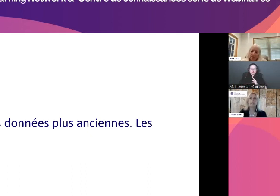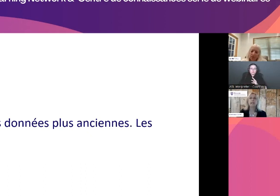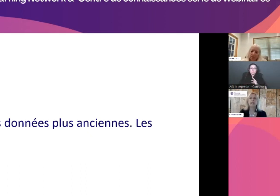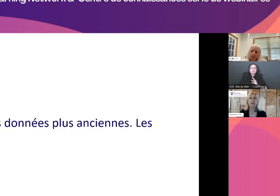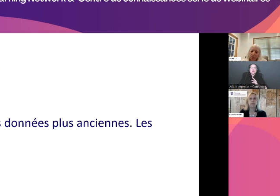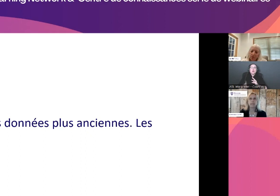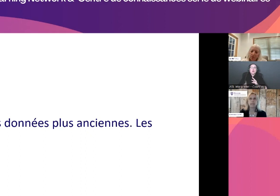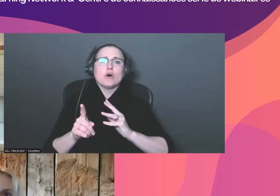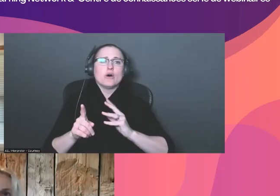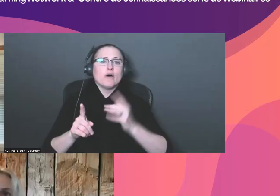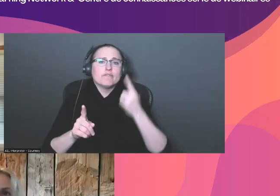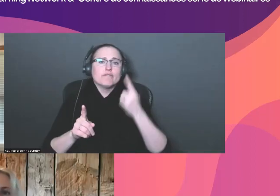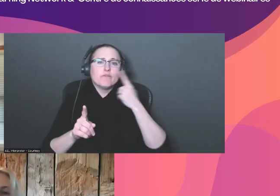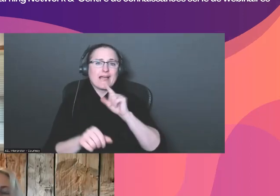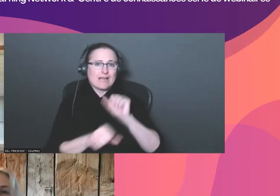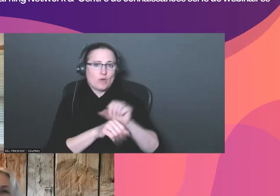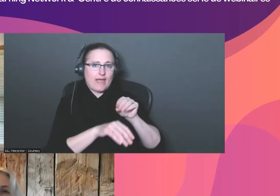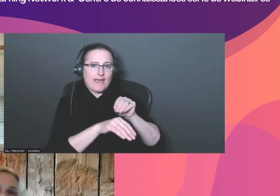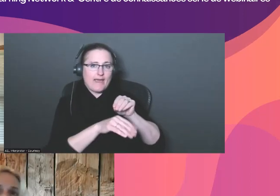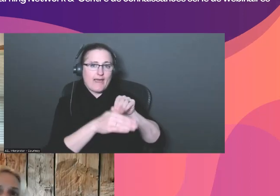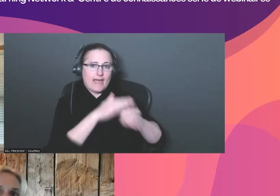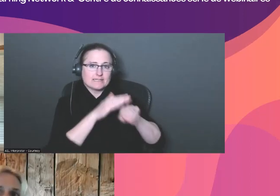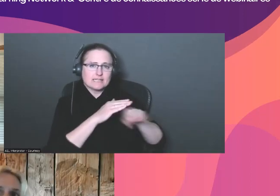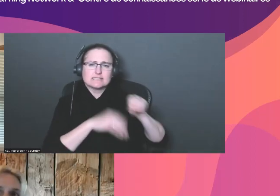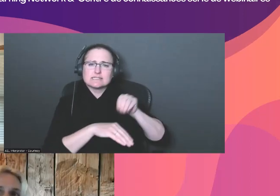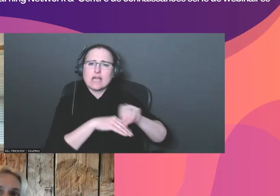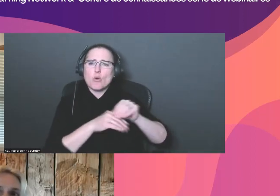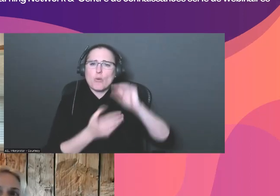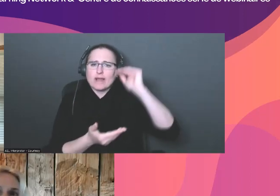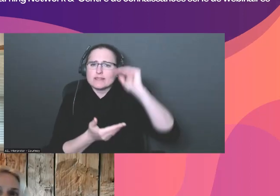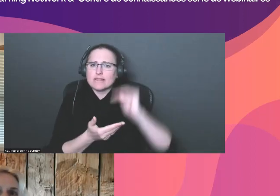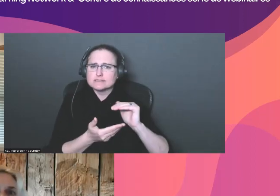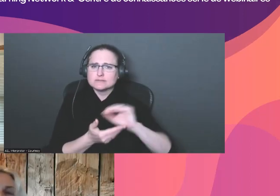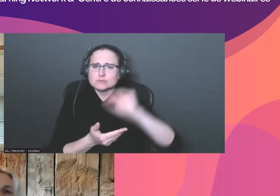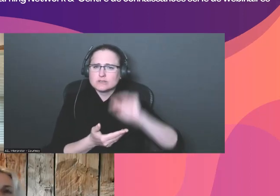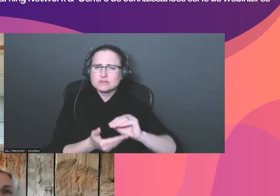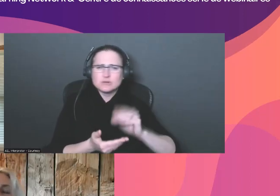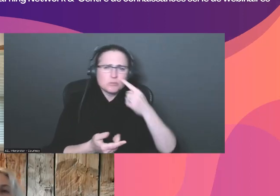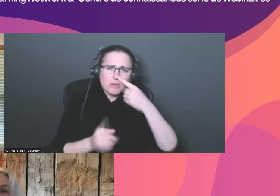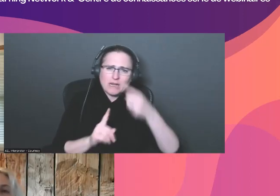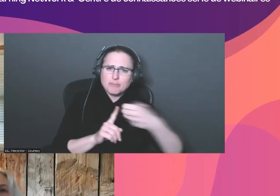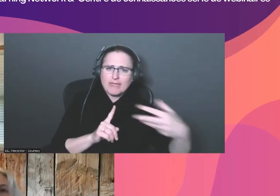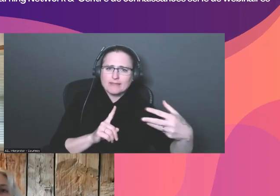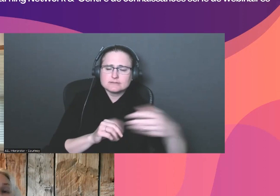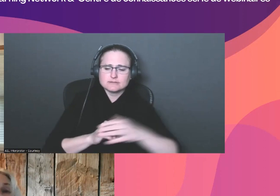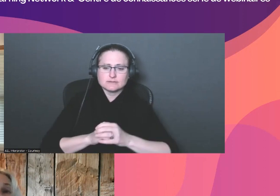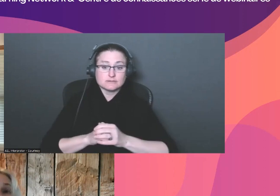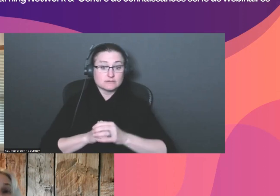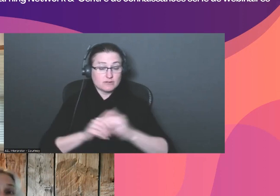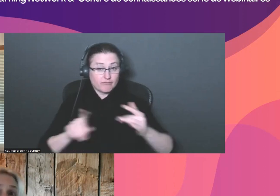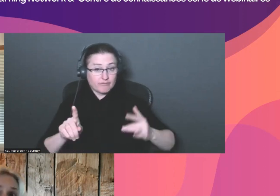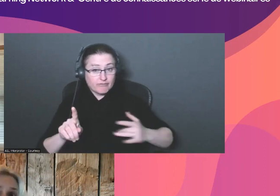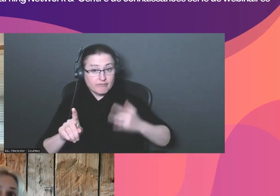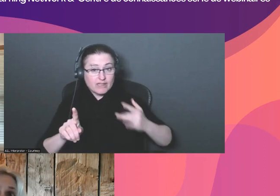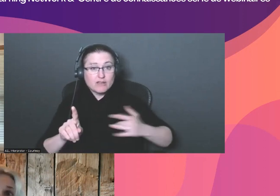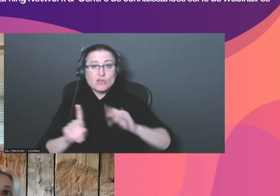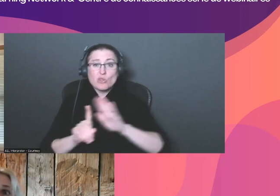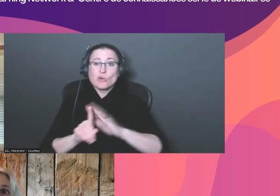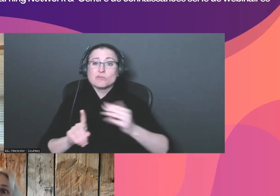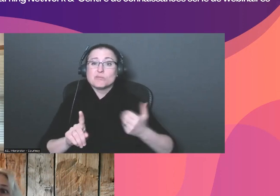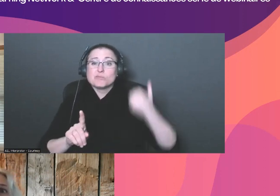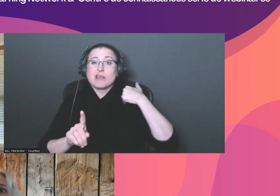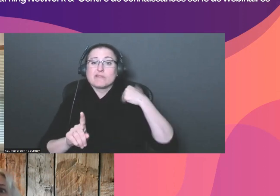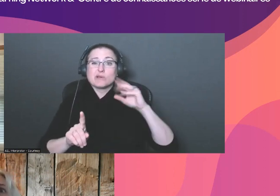autochtones, qui ont moins d'accès au counseling. Pourriez-vous aborder cette question davantage?